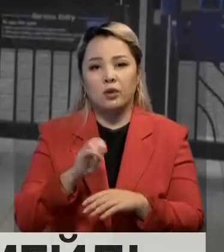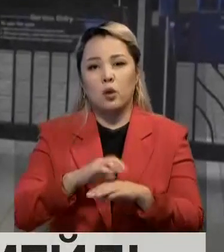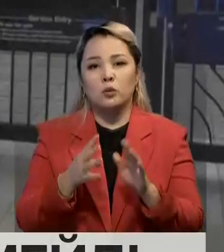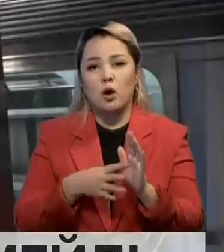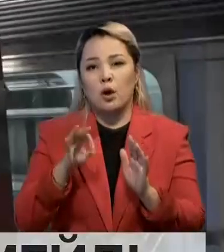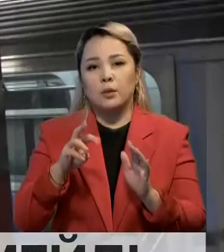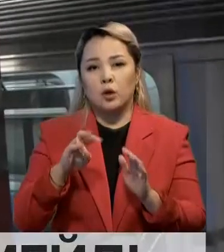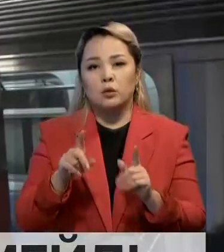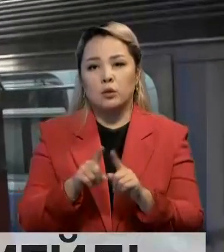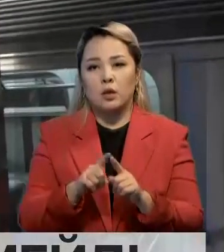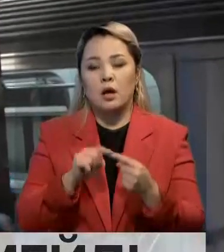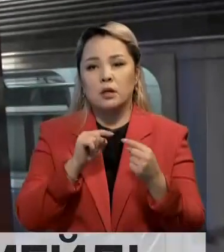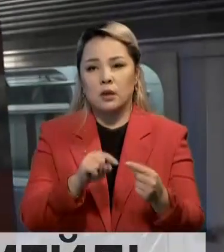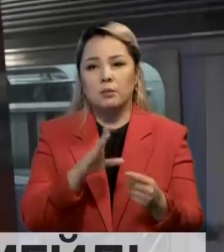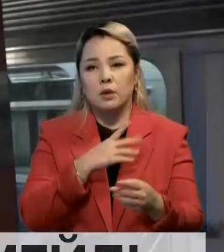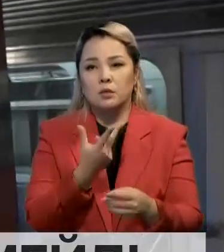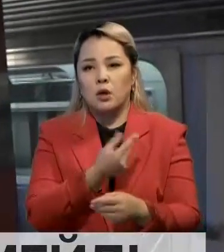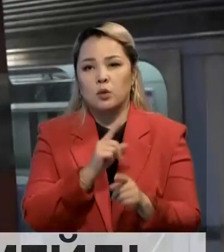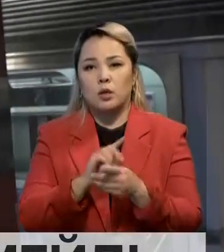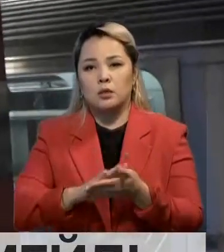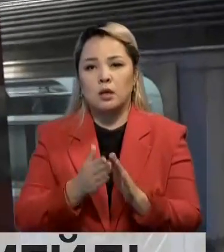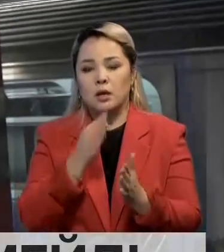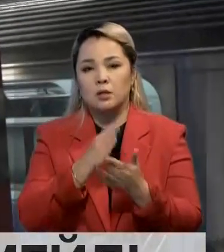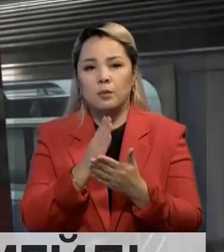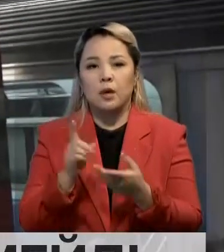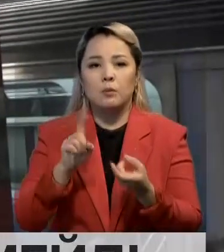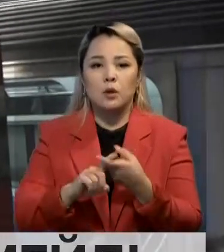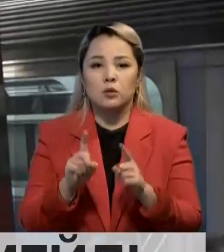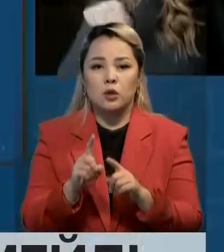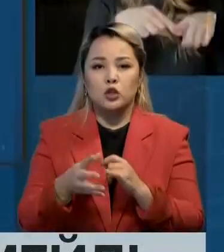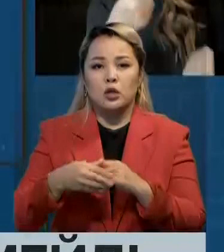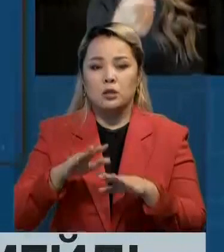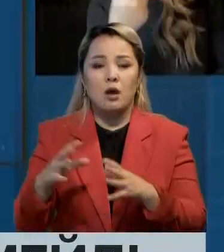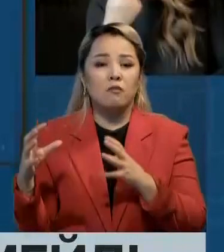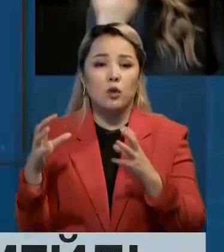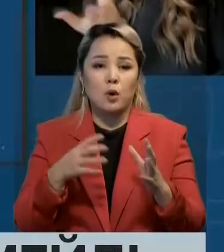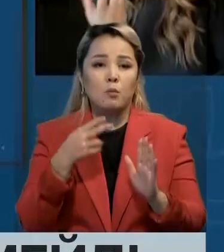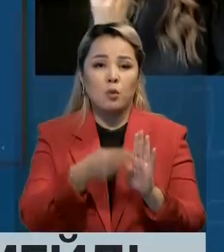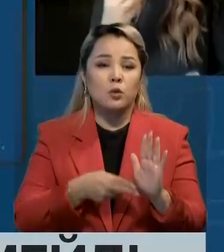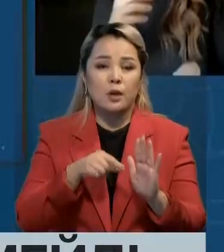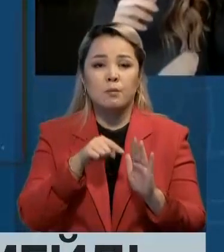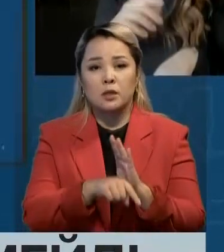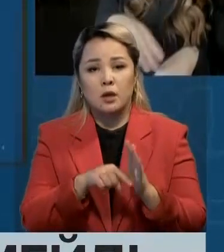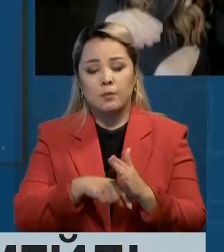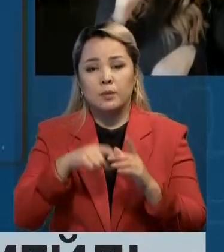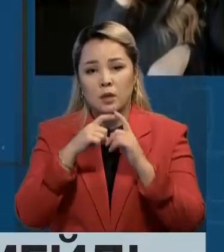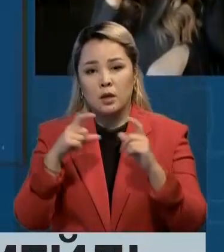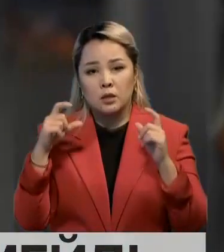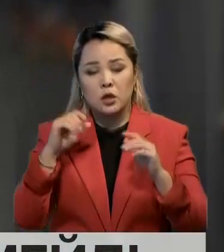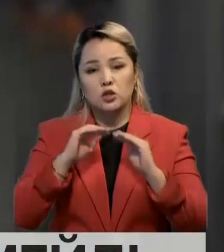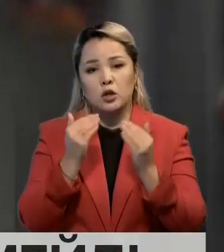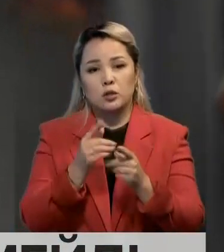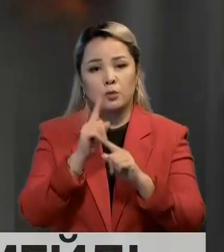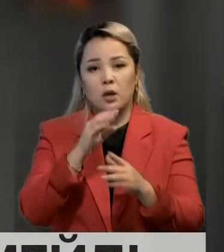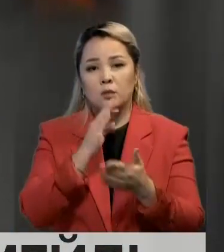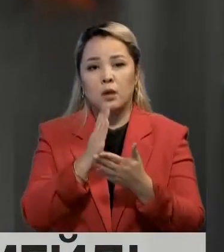қарсы үдеткіш вакциналарды мақұлдады. Осыған байланысы жергілікті автобустар, пойыздар мен метроларда енді бетпердеге қатысты шектеу